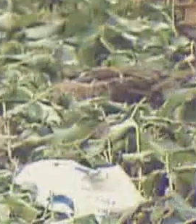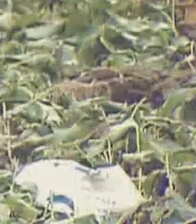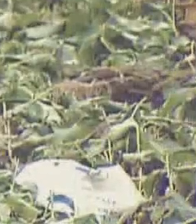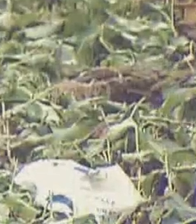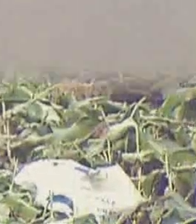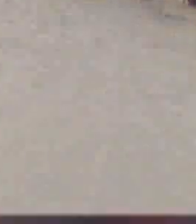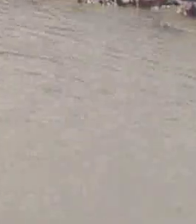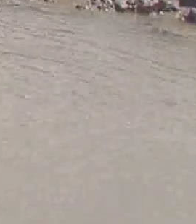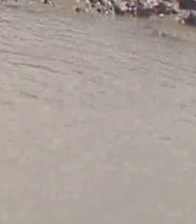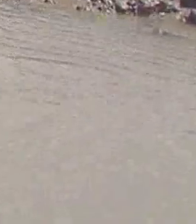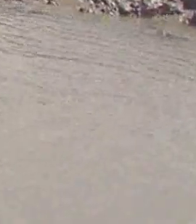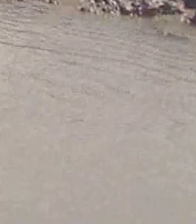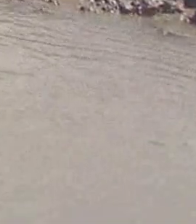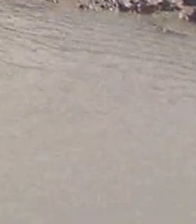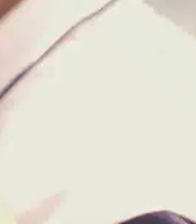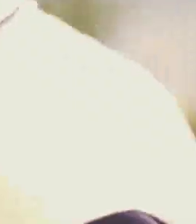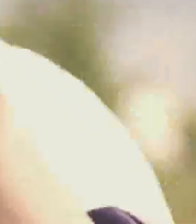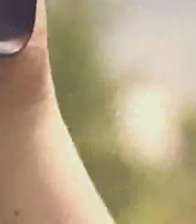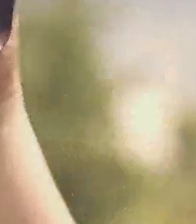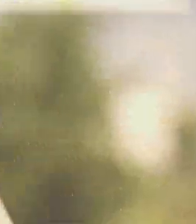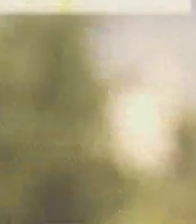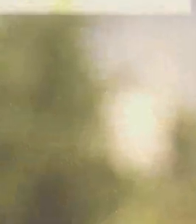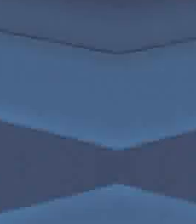고가와 주택의 사고 위험이 있어 보입니다.